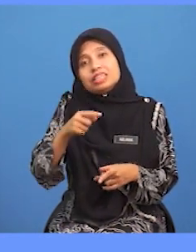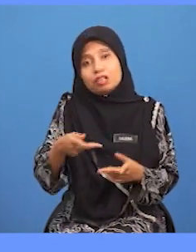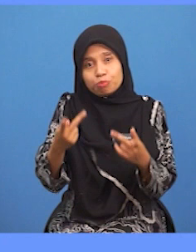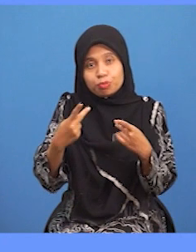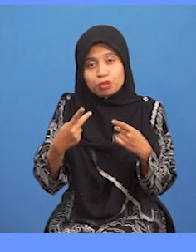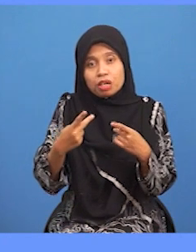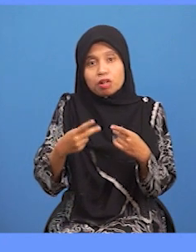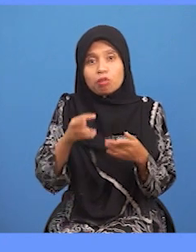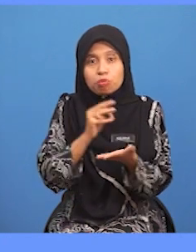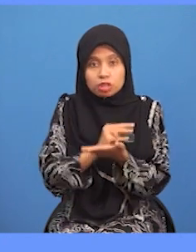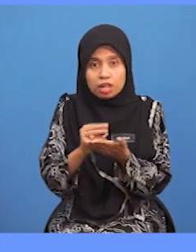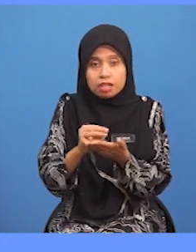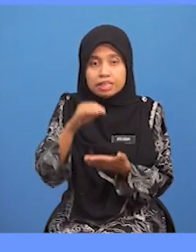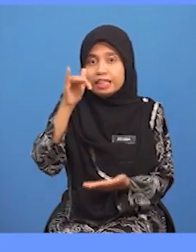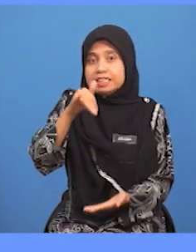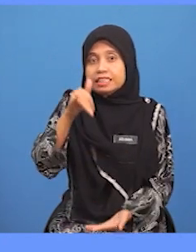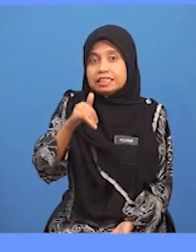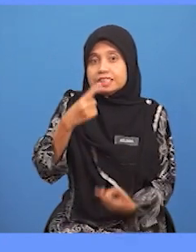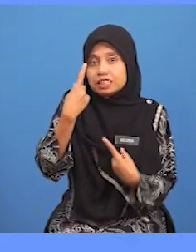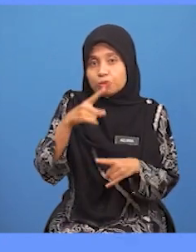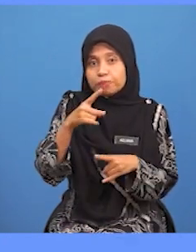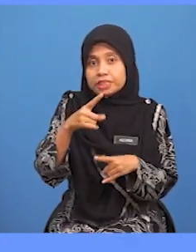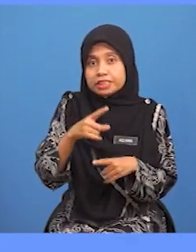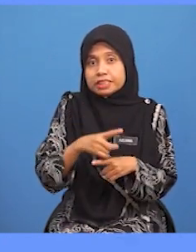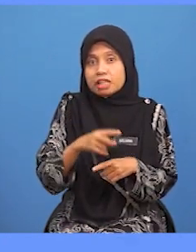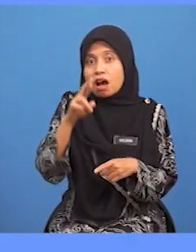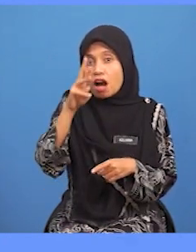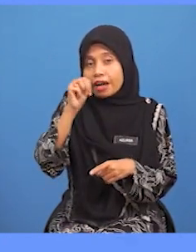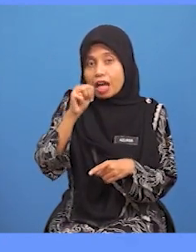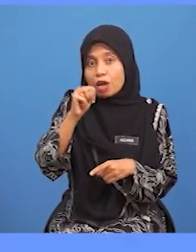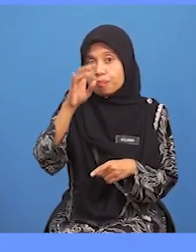dalam RM? Ya, jawapannya ialah